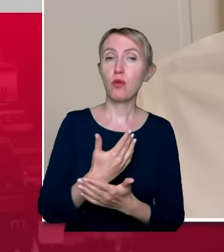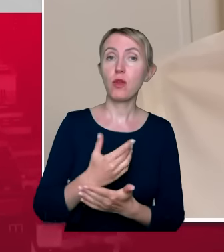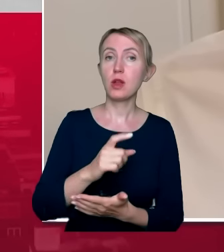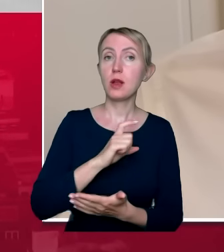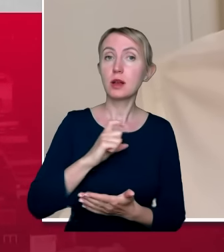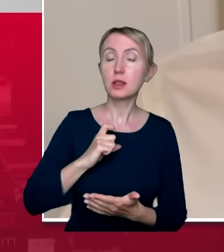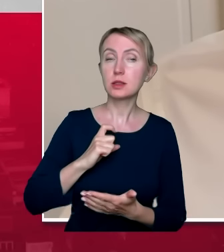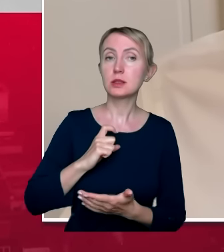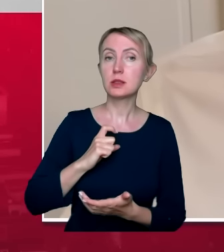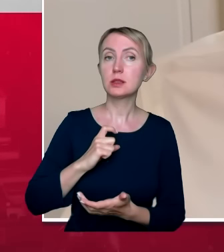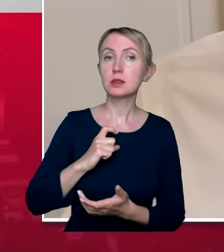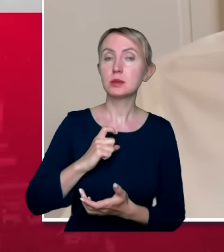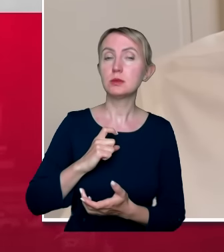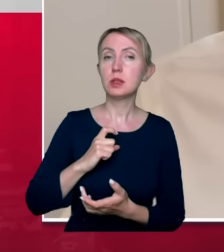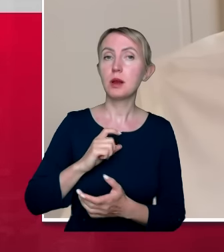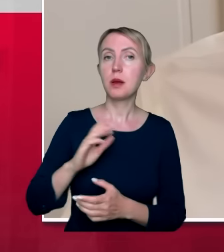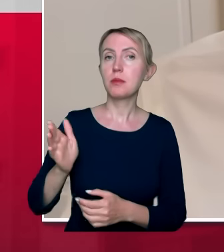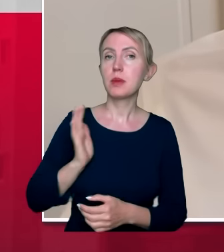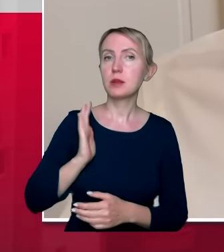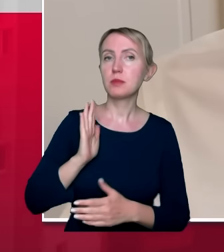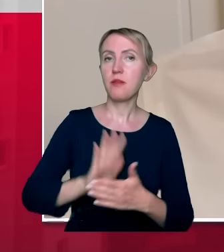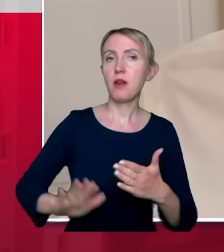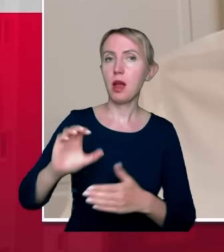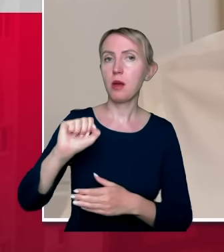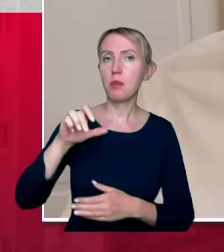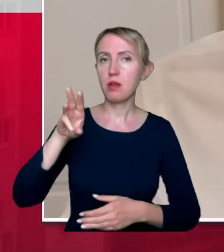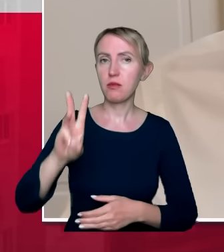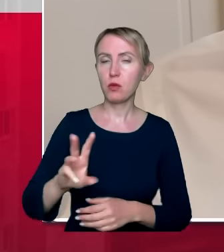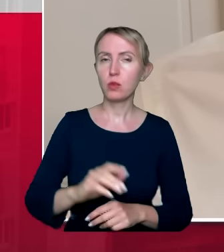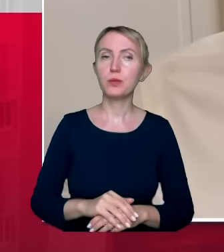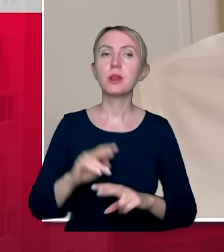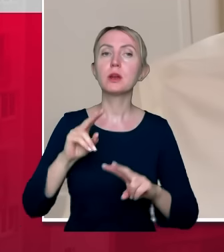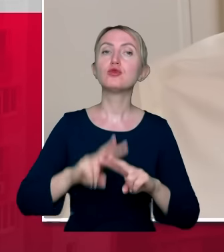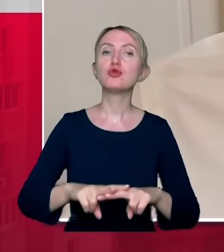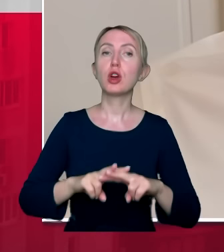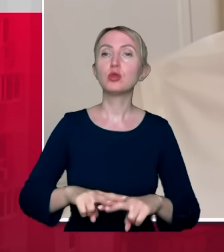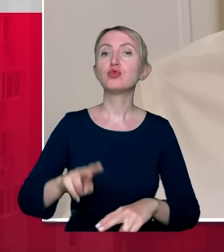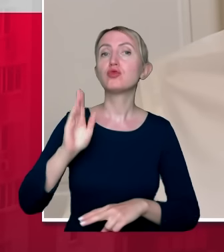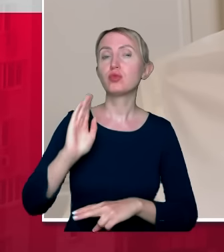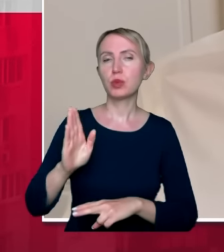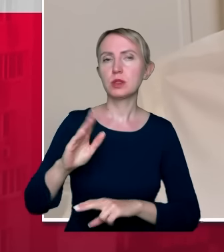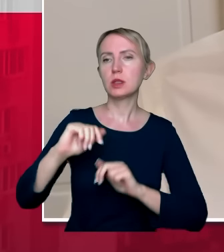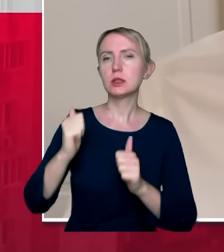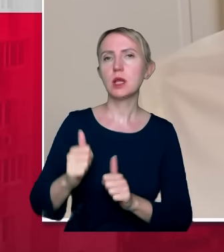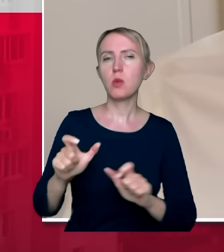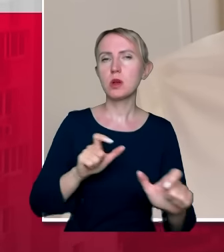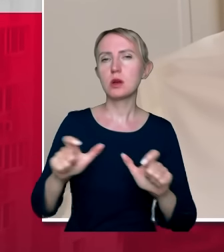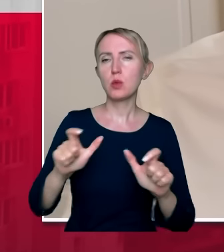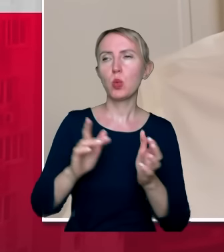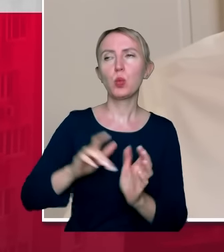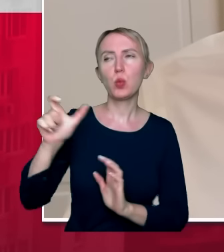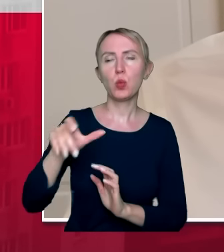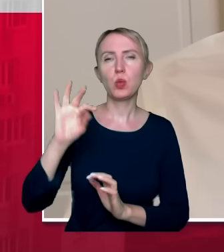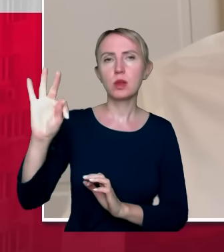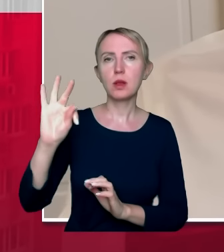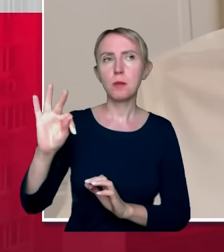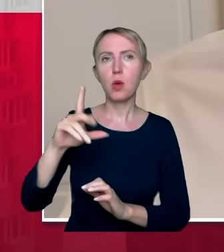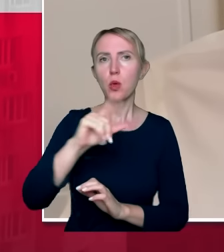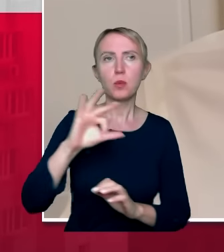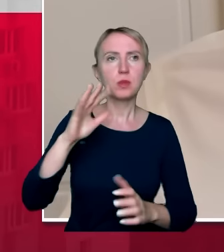Agencji Bezpieczeństwa Wewnętrznego. Rzeszów jest, będzie pod stałą kontrolą Donalda Tuska, ponieważ tam PiS